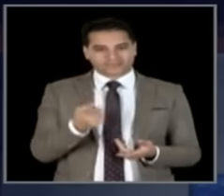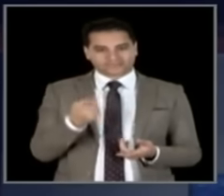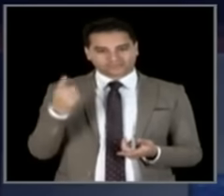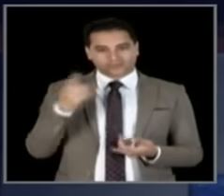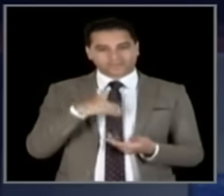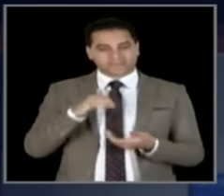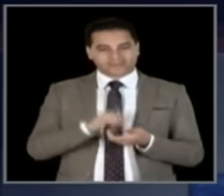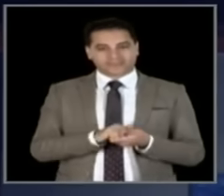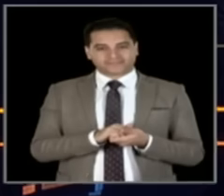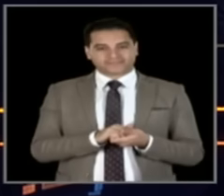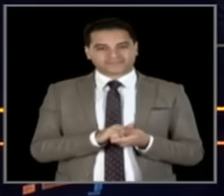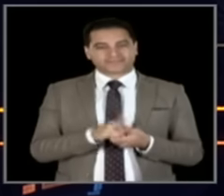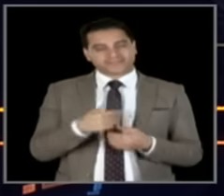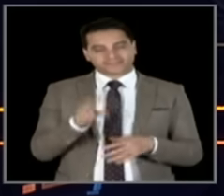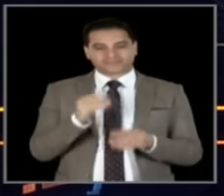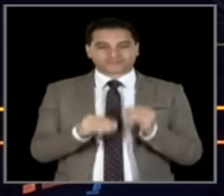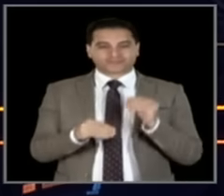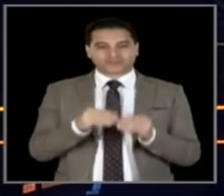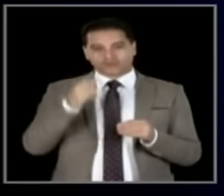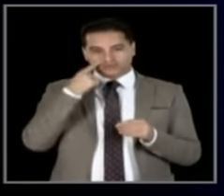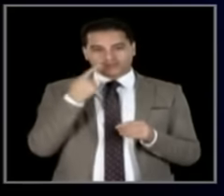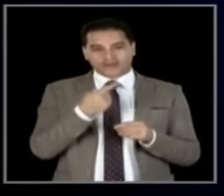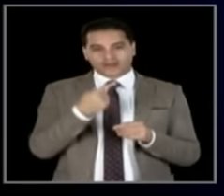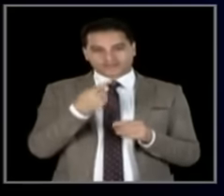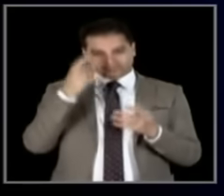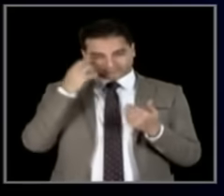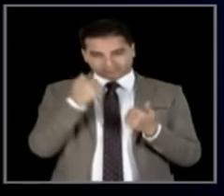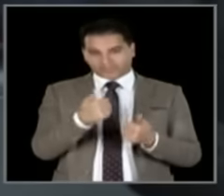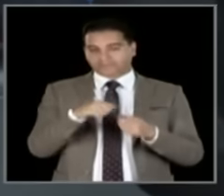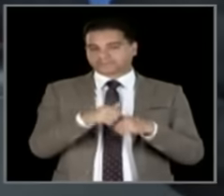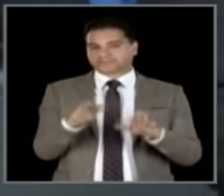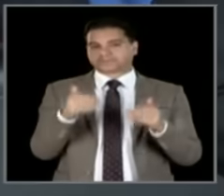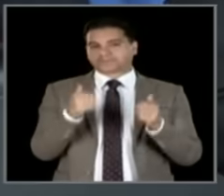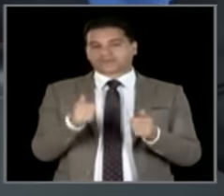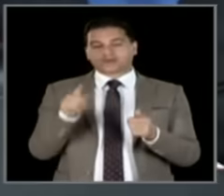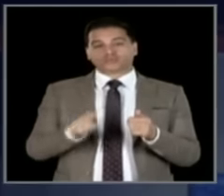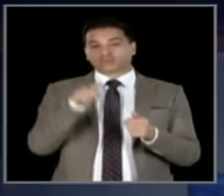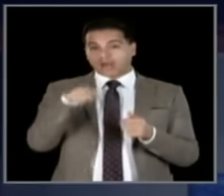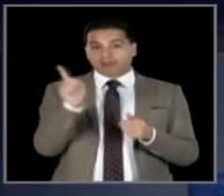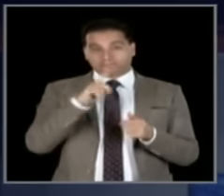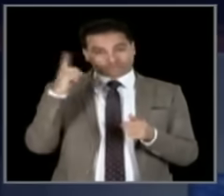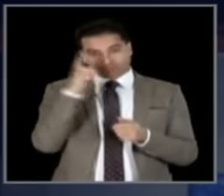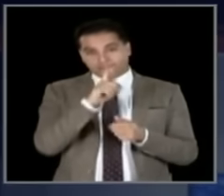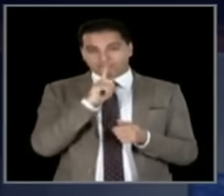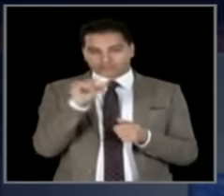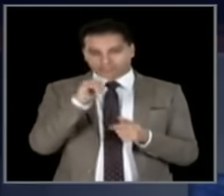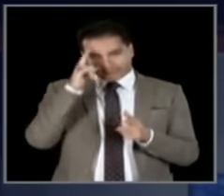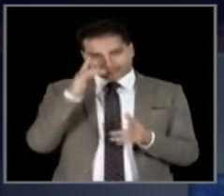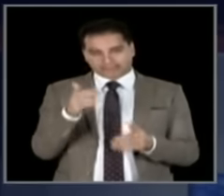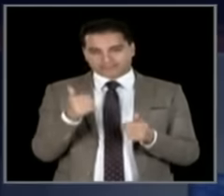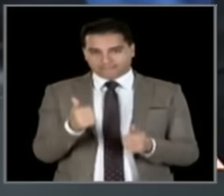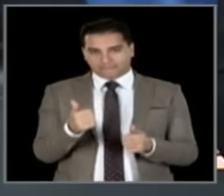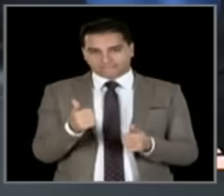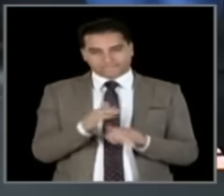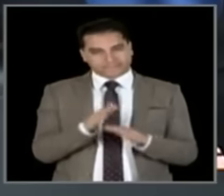متفقين مين اللي هينزل. طيب نطمن على ابو القاسم. تمام، الاسئله مش صعبه ولكن محتاجه تركيز منك بس